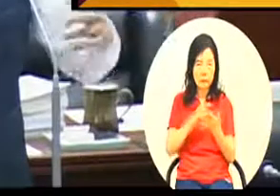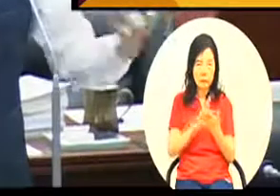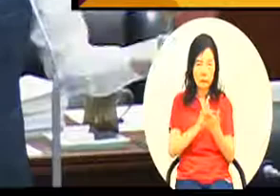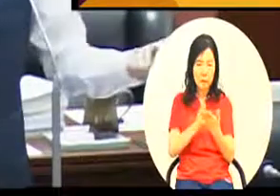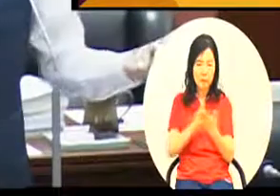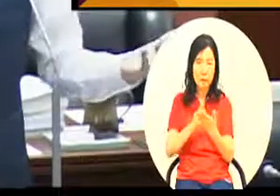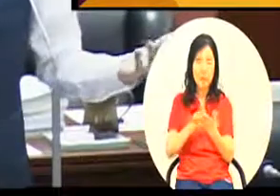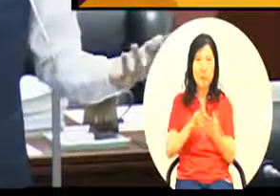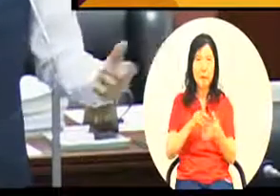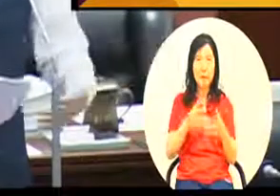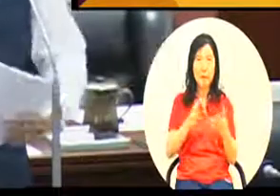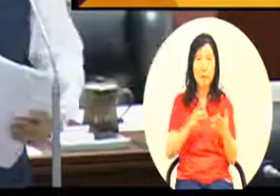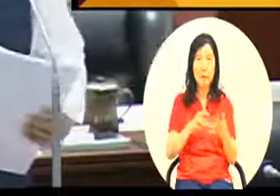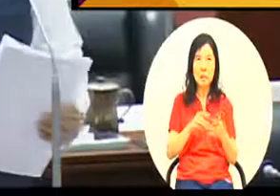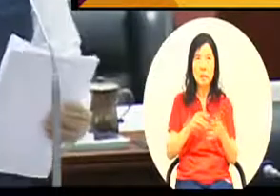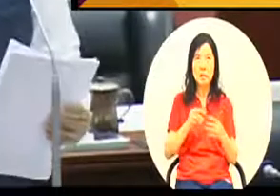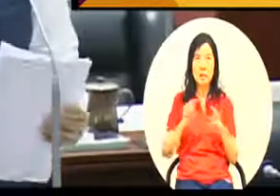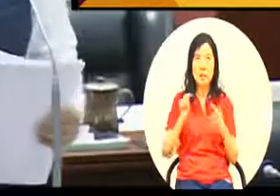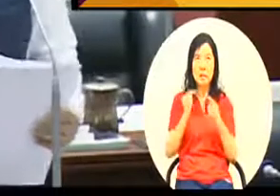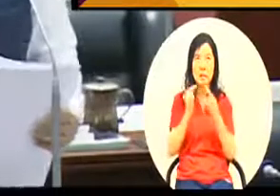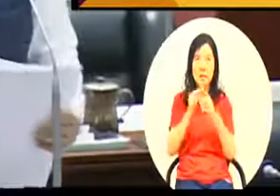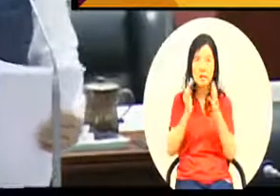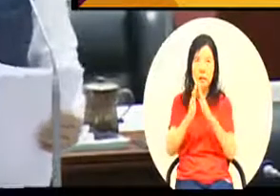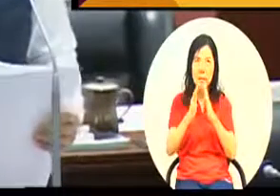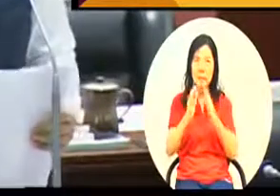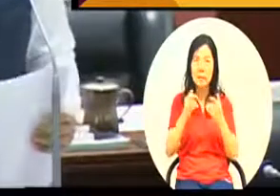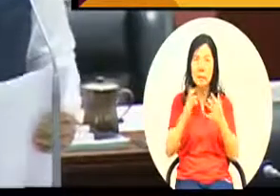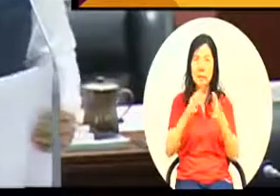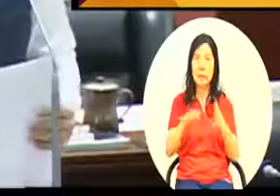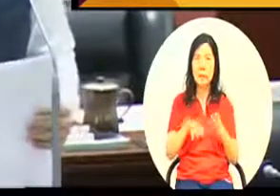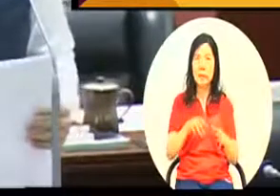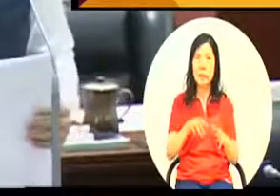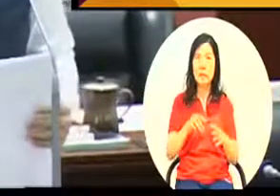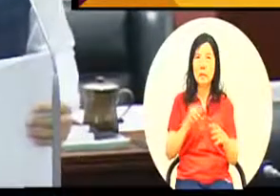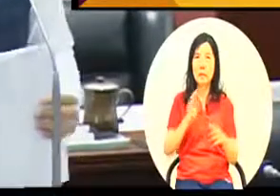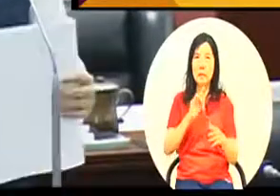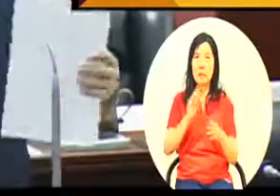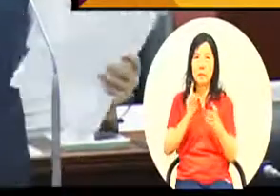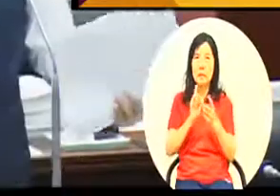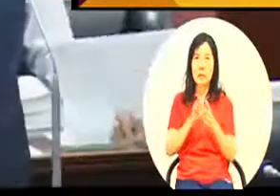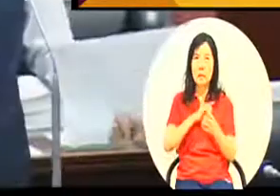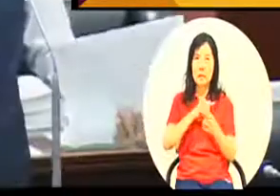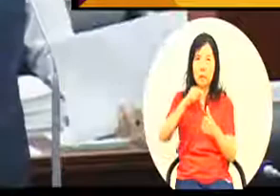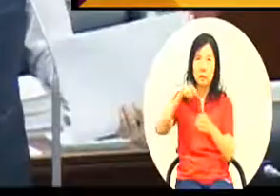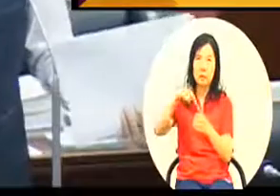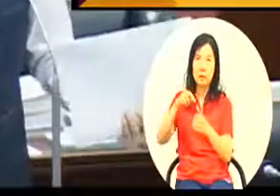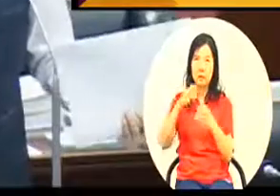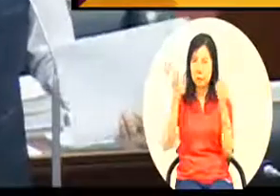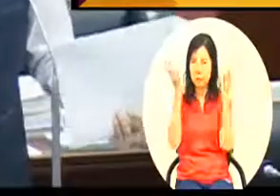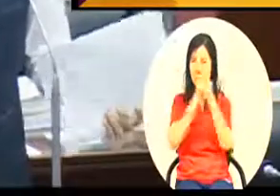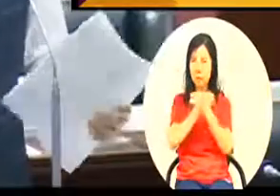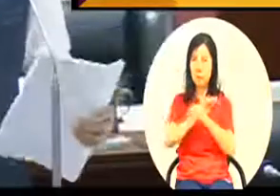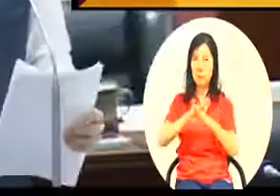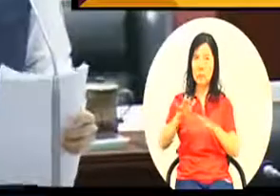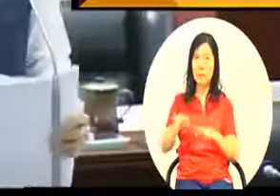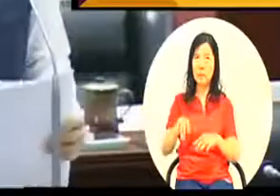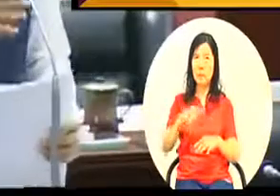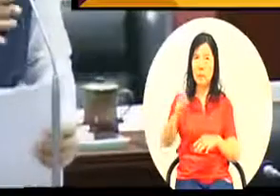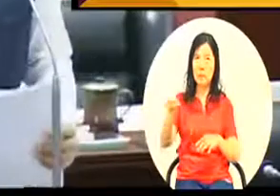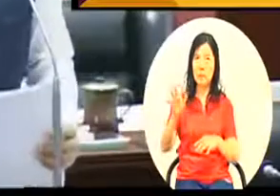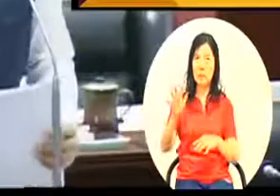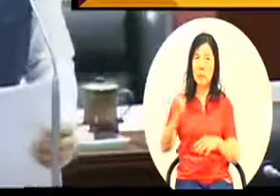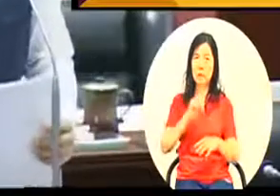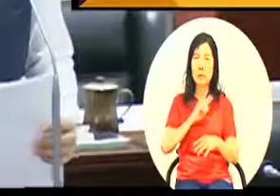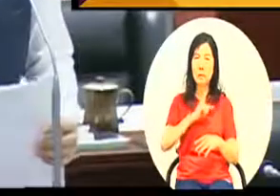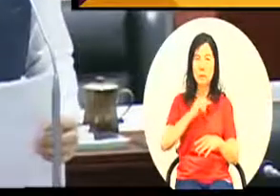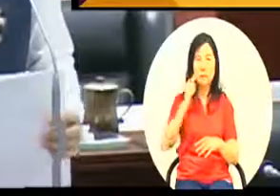是他们古教国家发生过战争，对一个他们自己教育的，我不能讲是误解，他们有他们自己的理